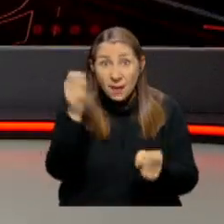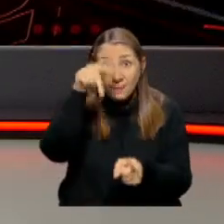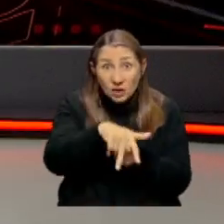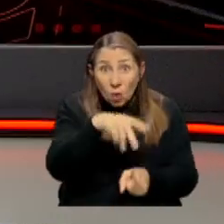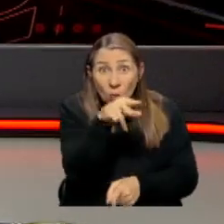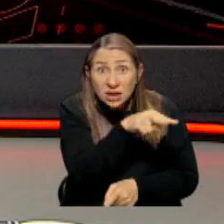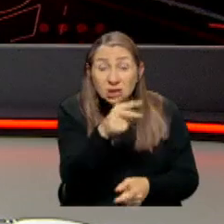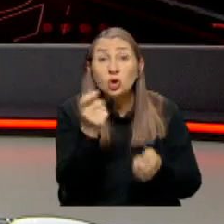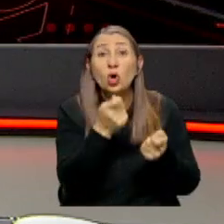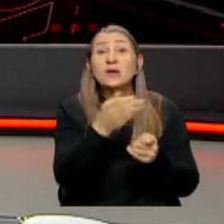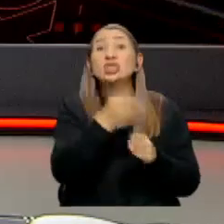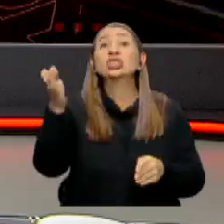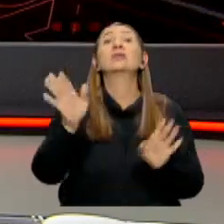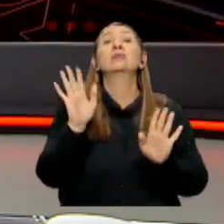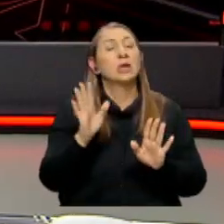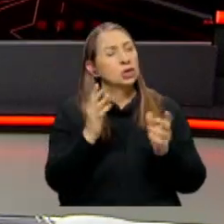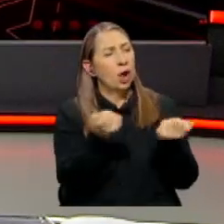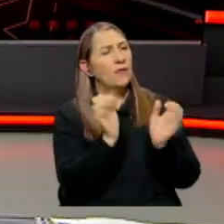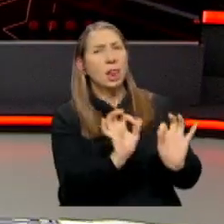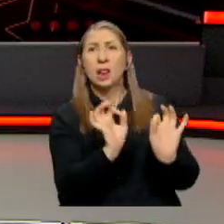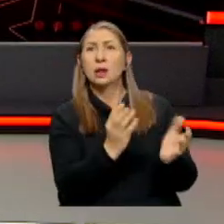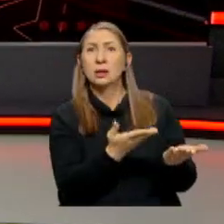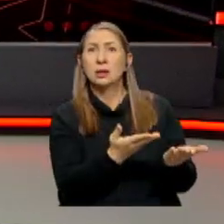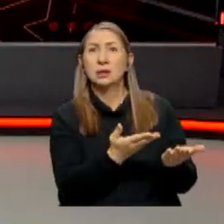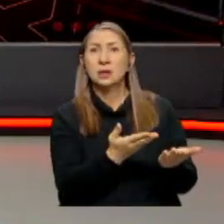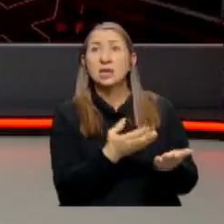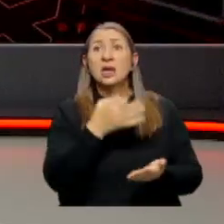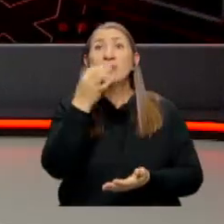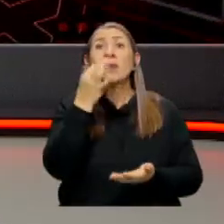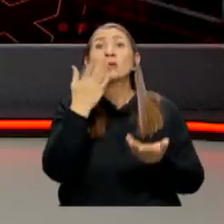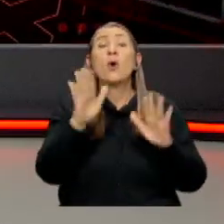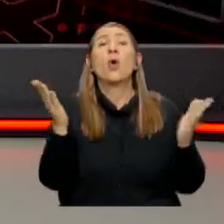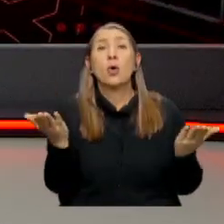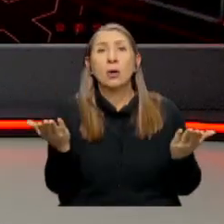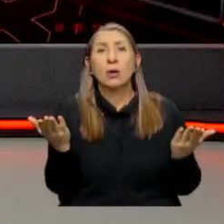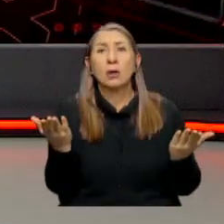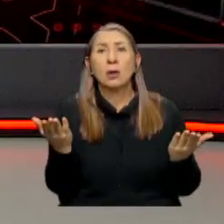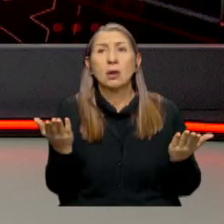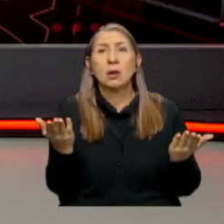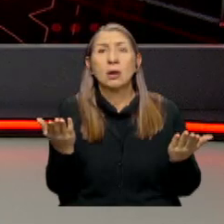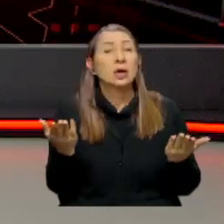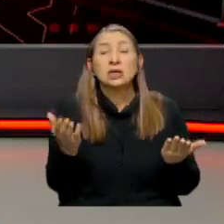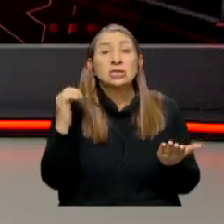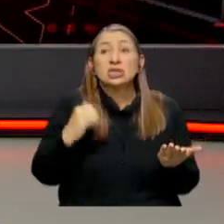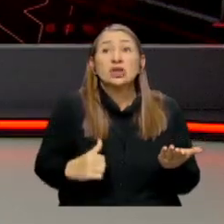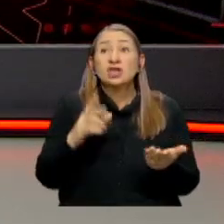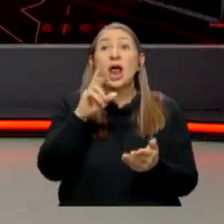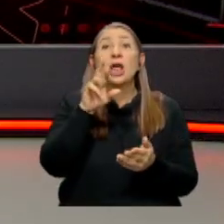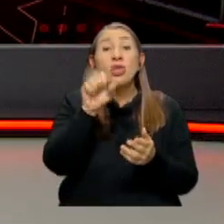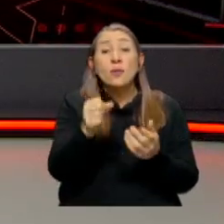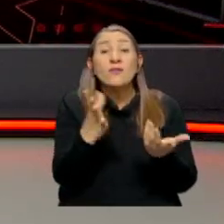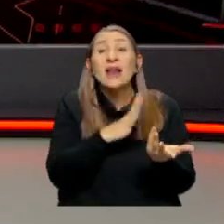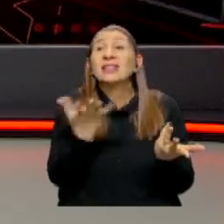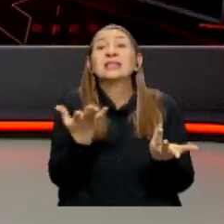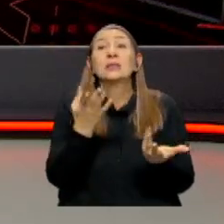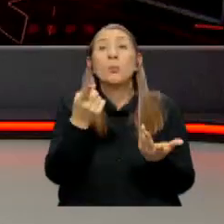biniyorlar bu adamlar görevden çektirilmemiş el çektirilmemiş İfade falan da vermemişler savcı ile randevularım